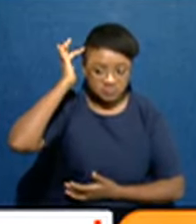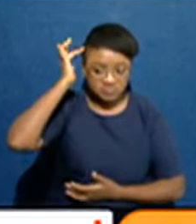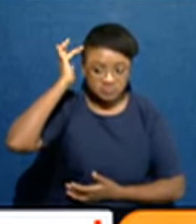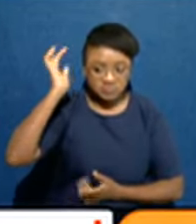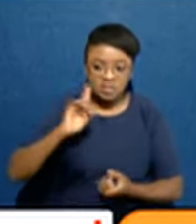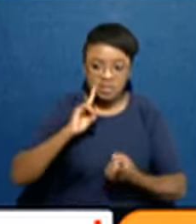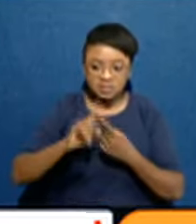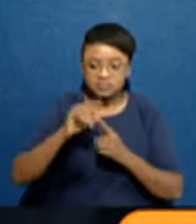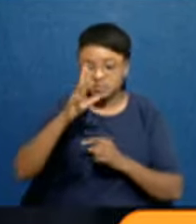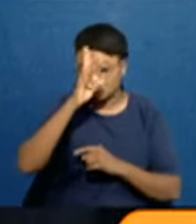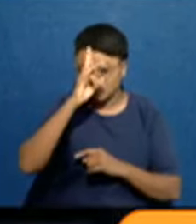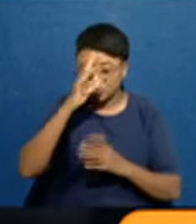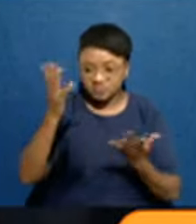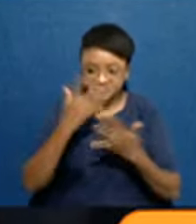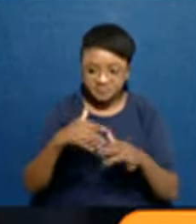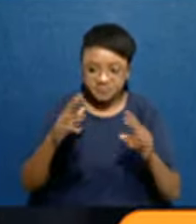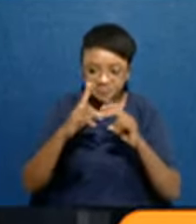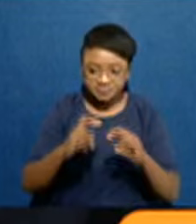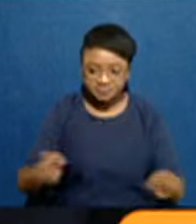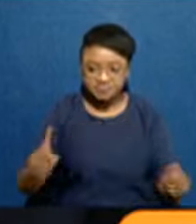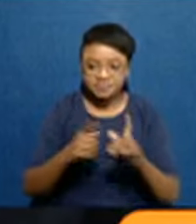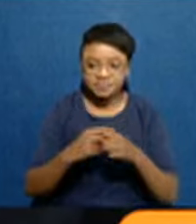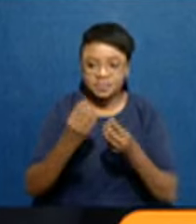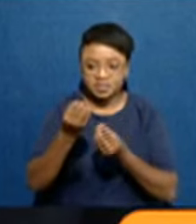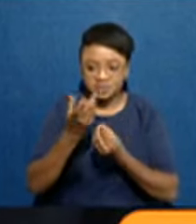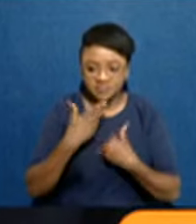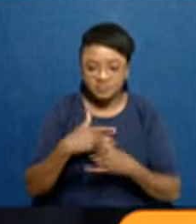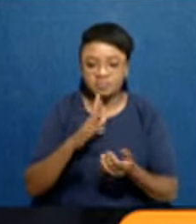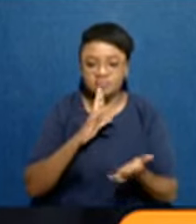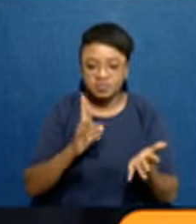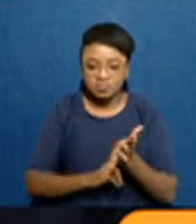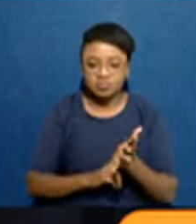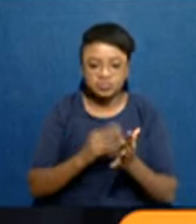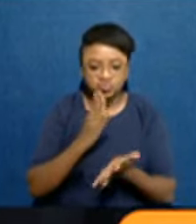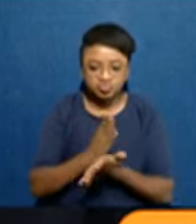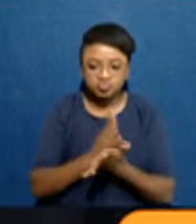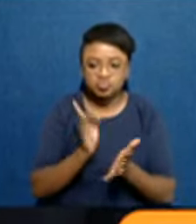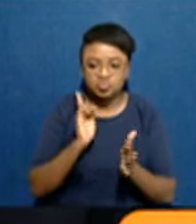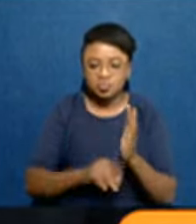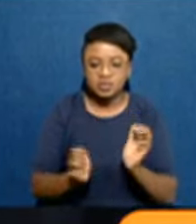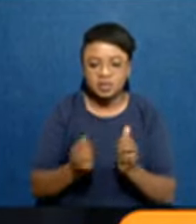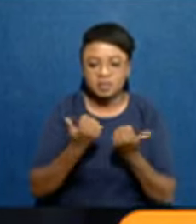Mpaka polisi wamalize uchunguzi wao ndio waweze kutupea ripoti kamili kwamba ni nini ilifanyika.